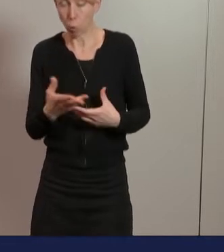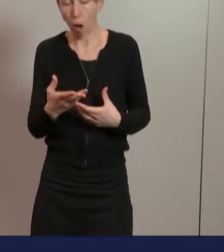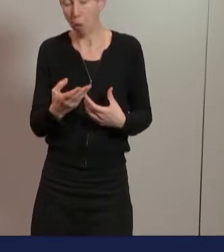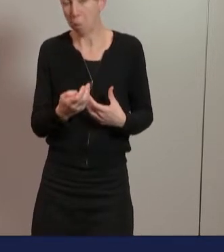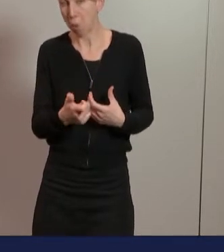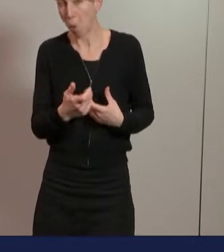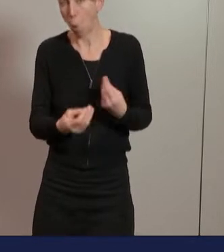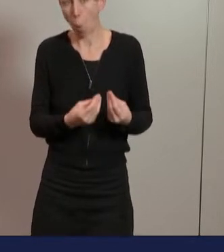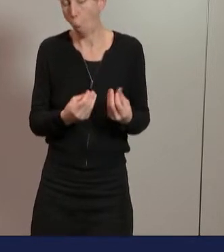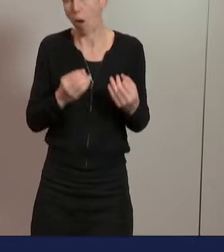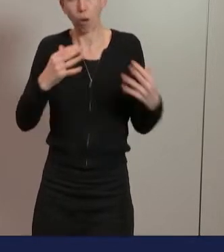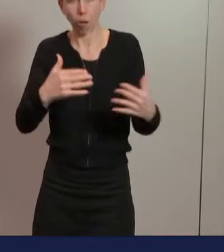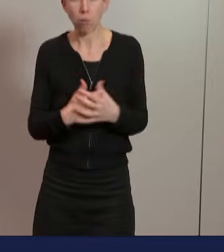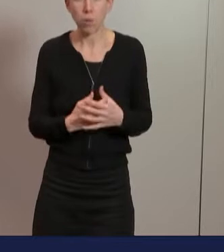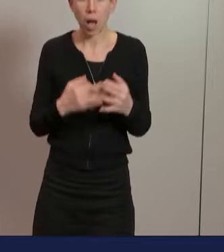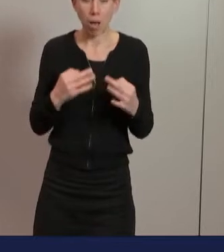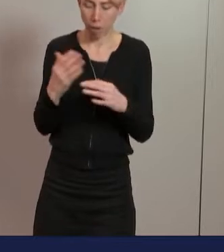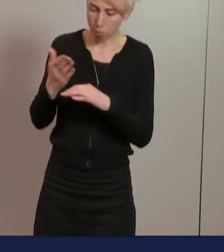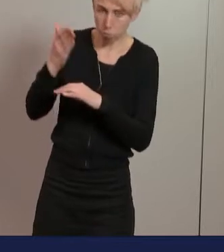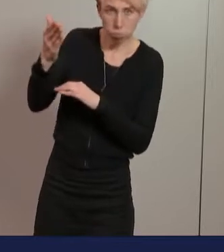Passons maintenant à la prospective financière.